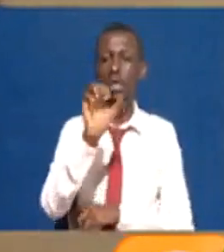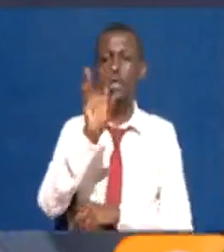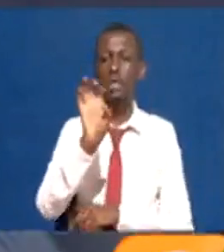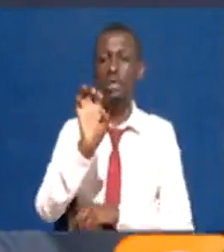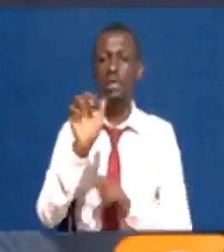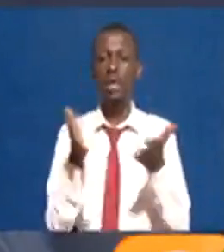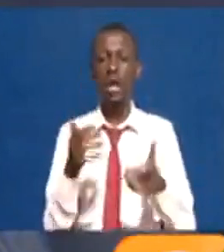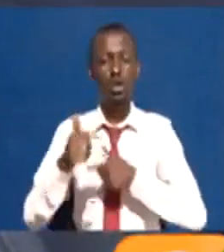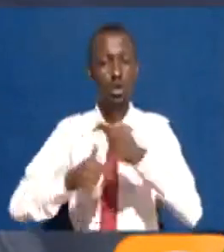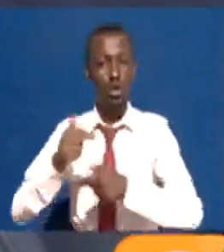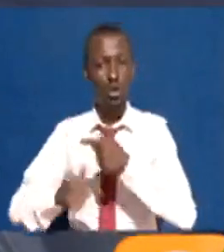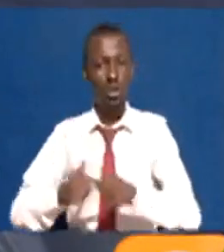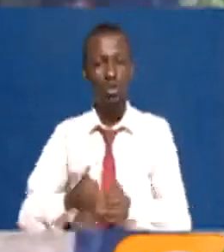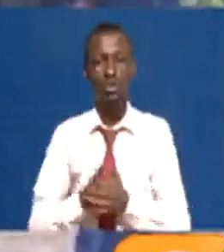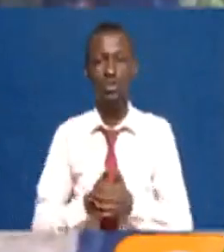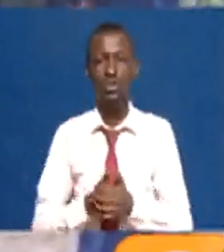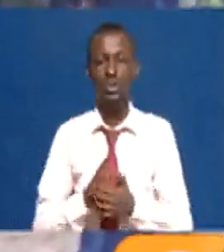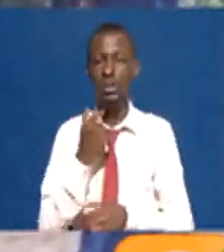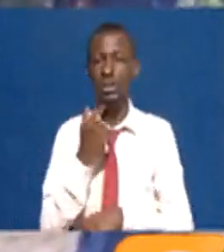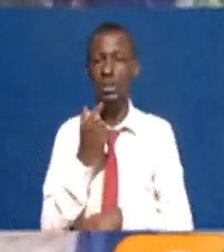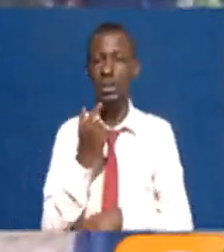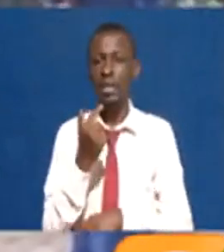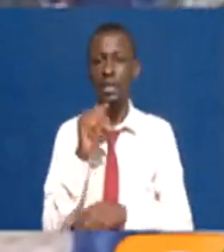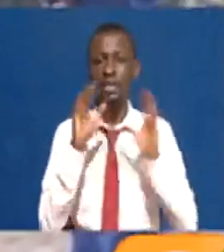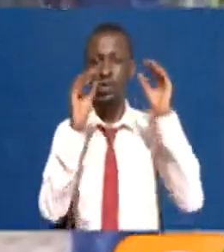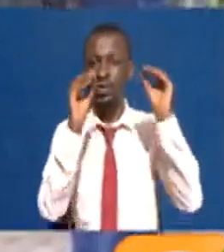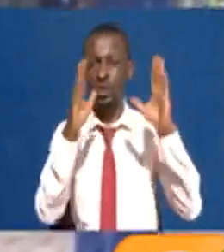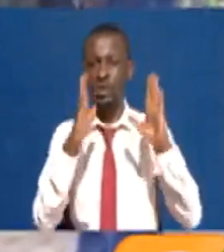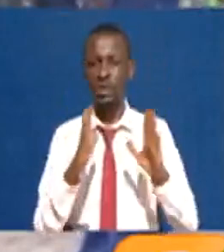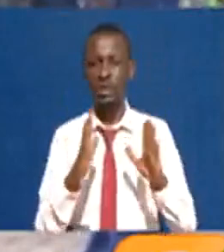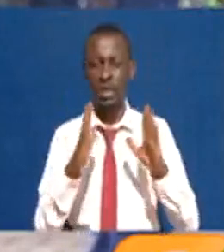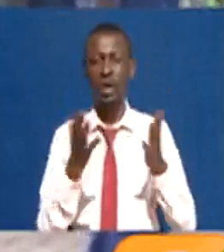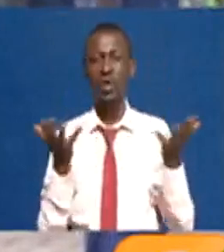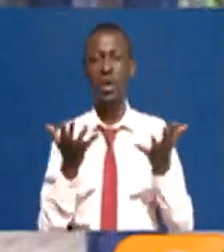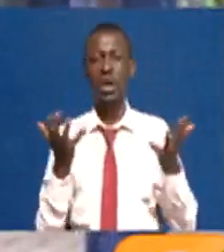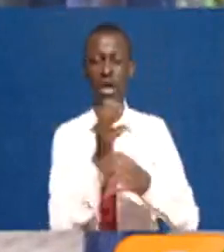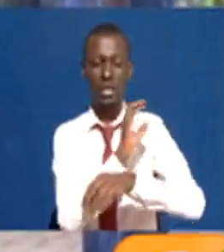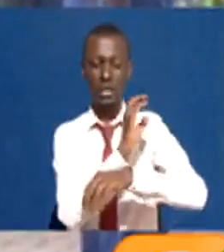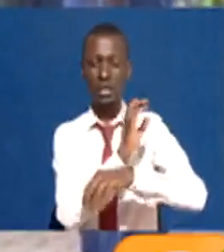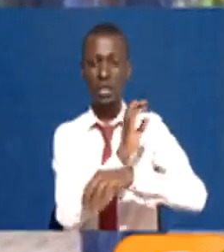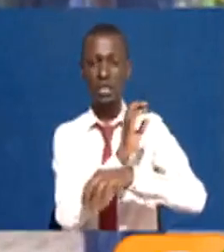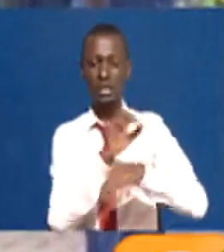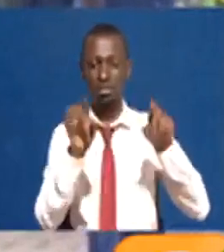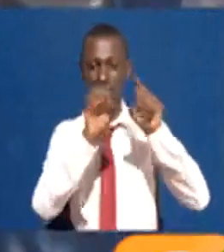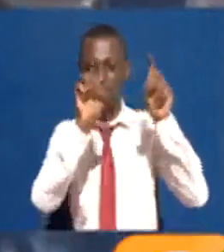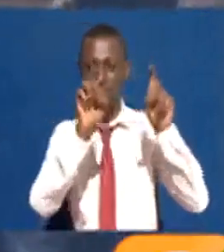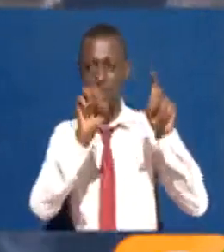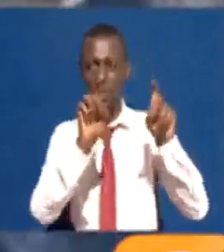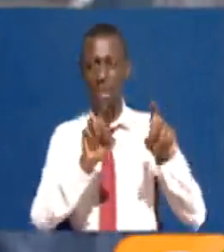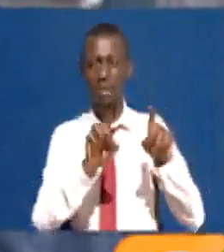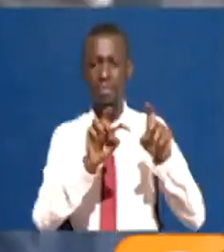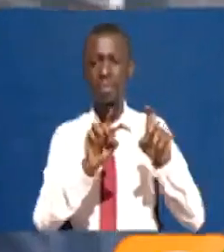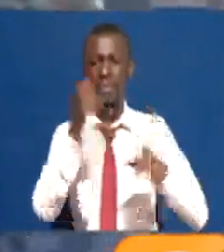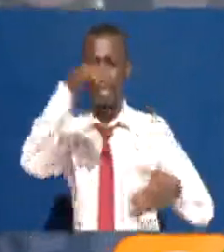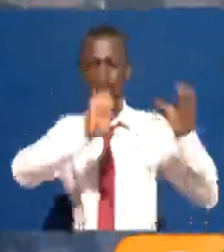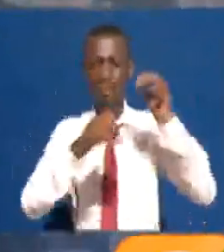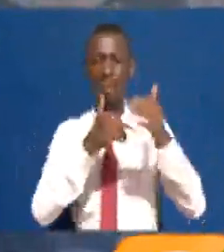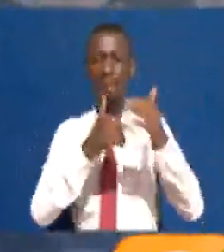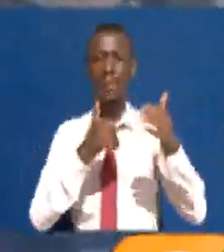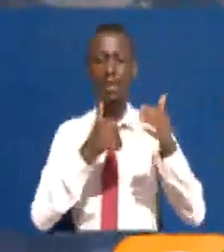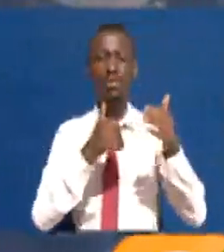katika kaunti hiyo Richard Cheriot, walimu hao walipatikana wakiwa kanisani wakifanya mtihani wa kemia kabla ya kuondoka na